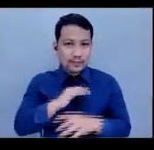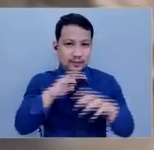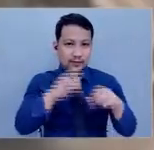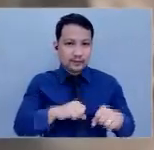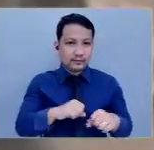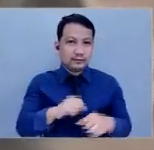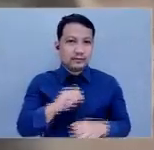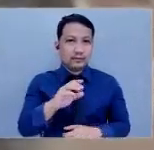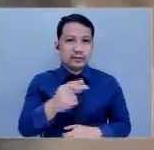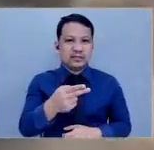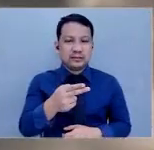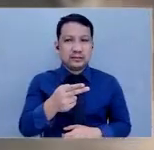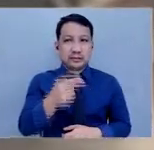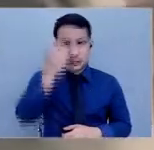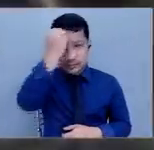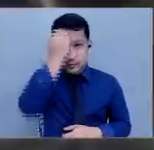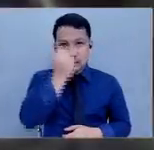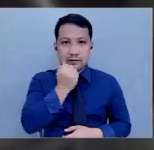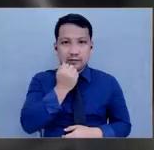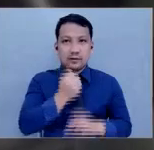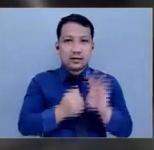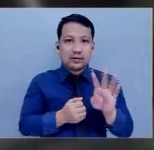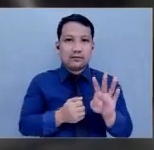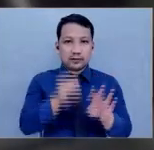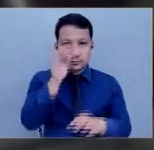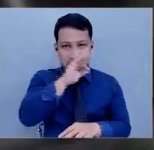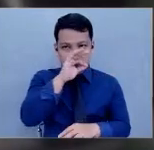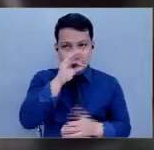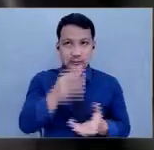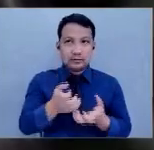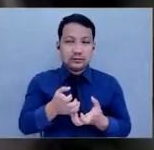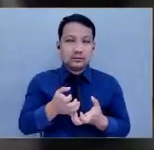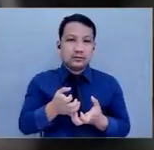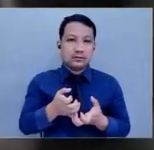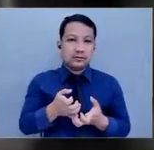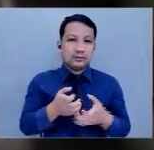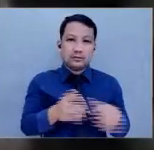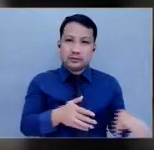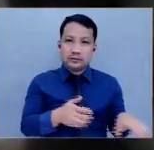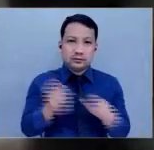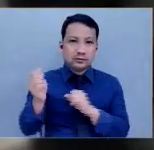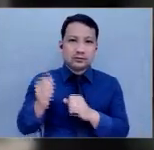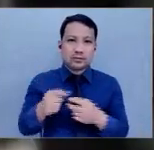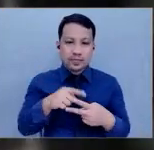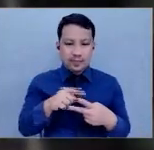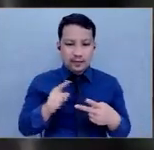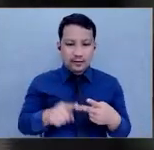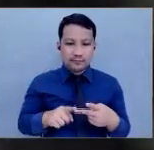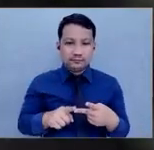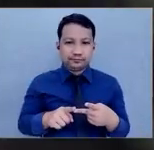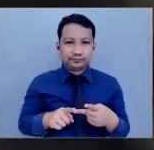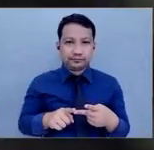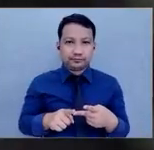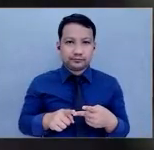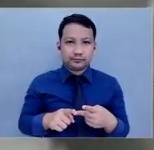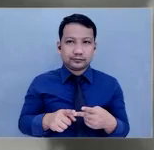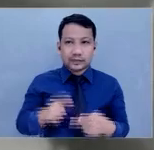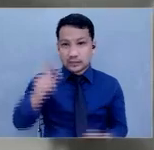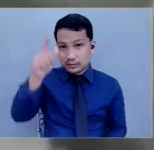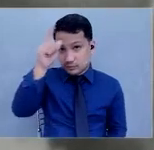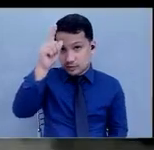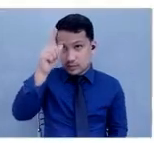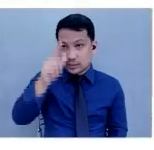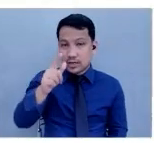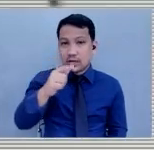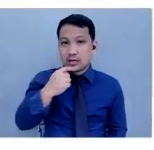Hamas. May 4 Pinoy sa West Bank ang gusto raw na magpa-repatriate. 2 sa kanila ay nasa Jordan ngayon. Ikinakasa na